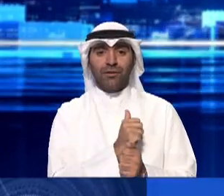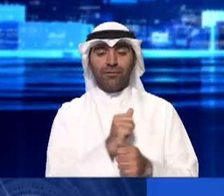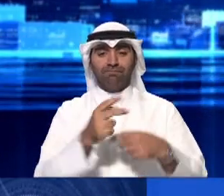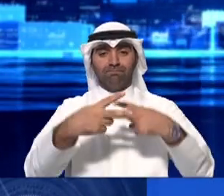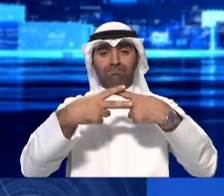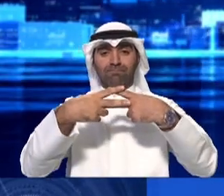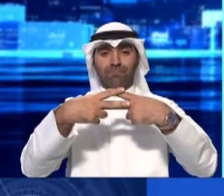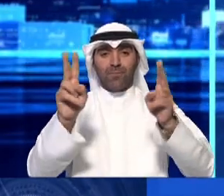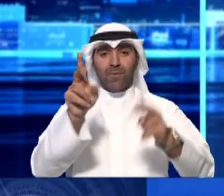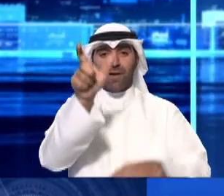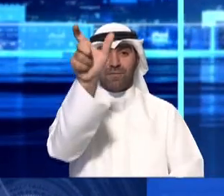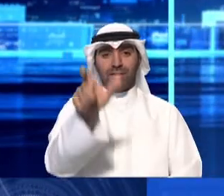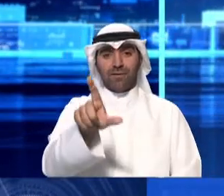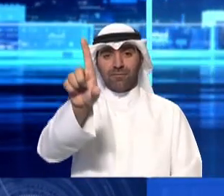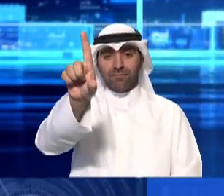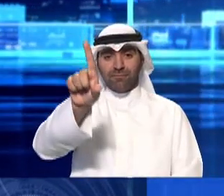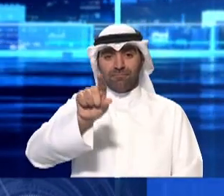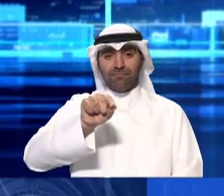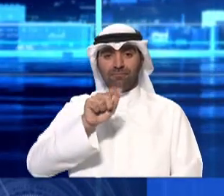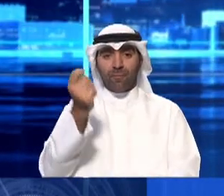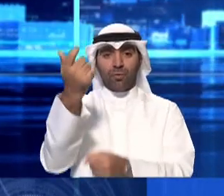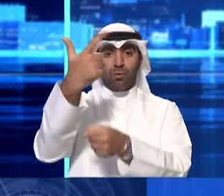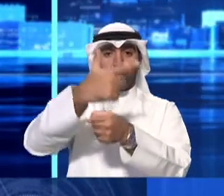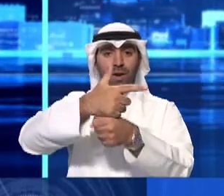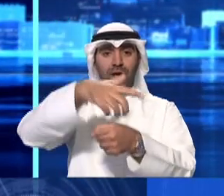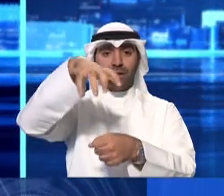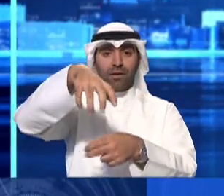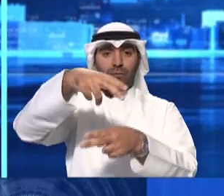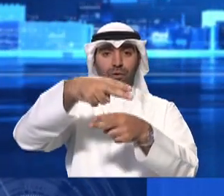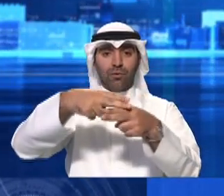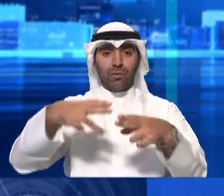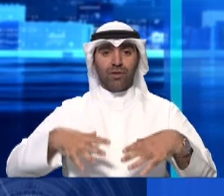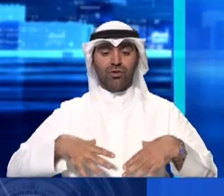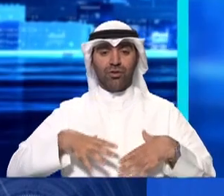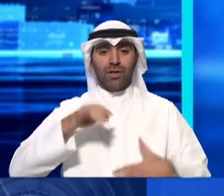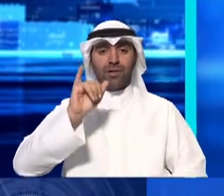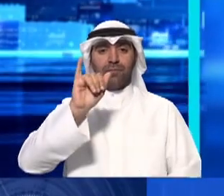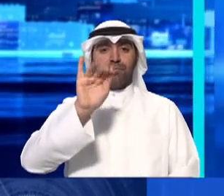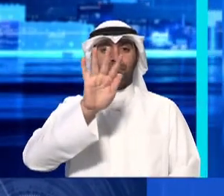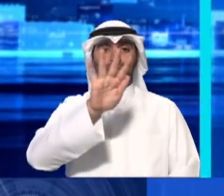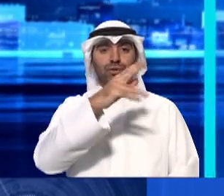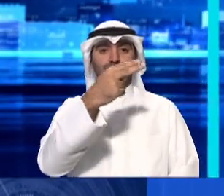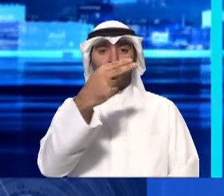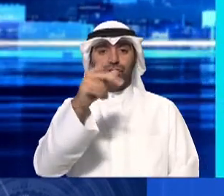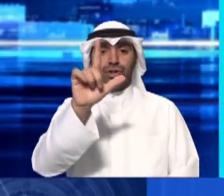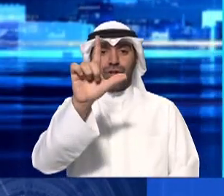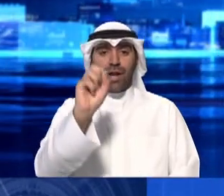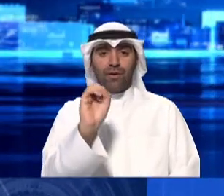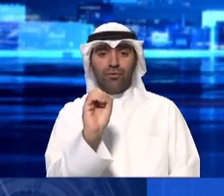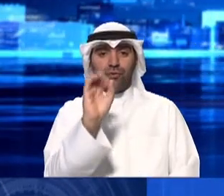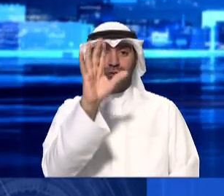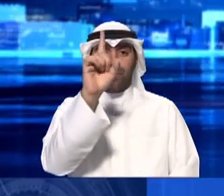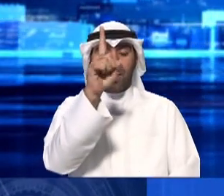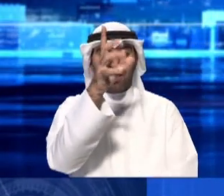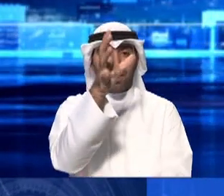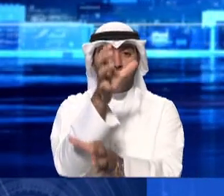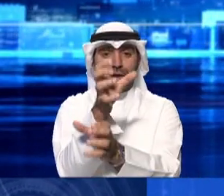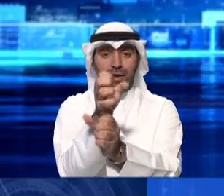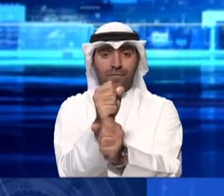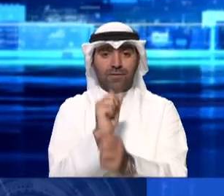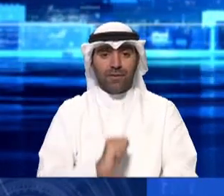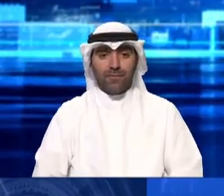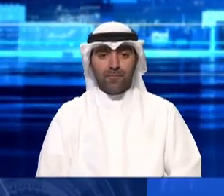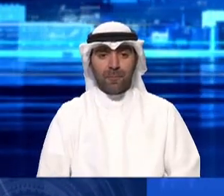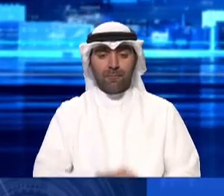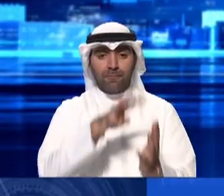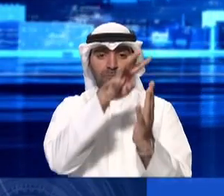الصباح حفظه الله لولاية العهد ومبايعة مجلس الأمة لسموه وليا للعهد. هذا نصها: سيدي حضرة